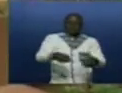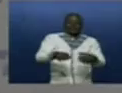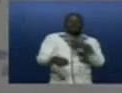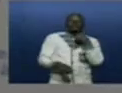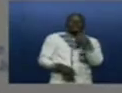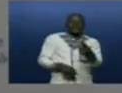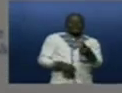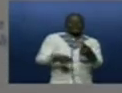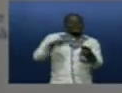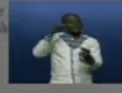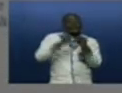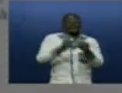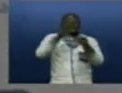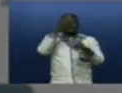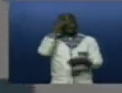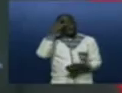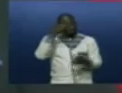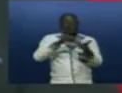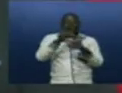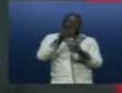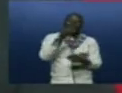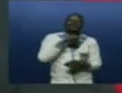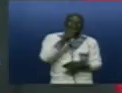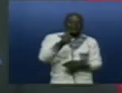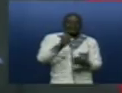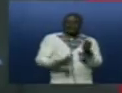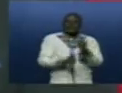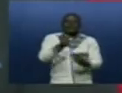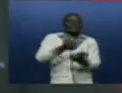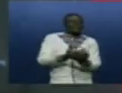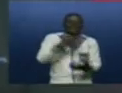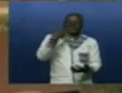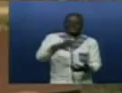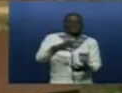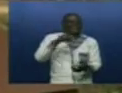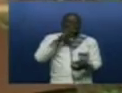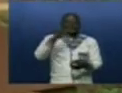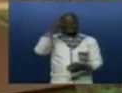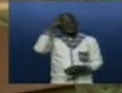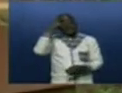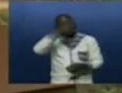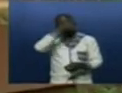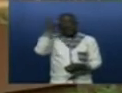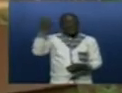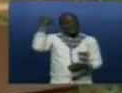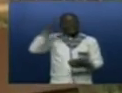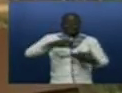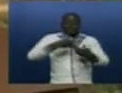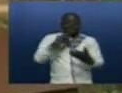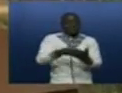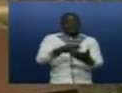de dire s'ils ont raison ou s'ils ont tort. Et que ce ne soit pas le plus riche qui ait systématiquement raison, parce qu'il aura les moyens de s'offrir, entre